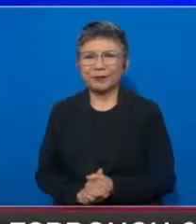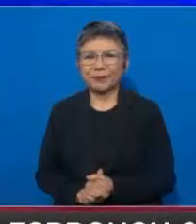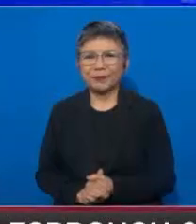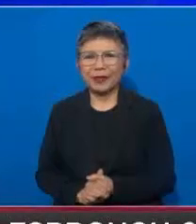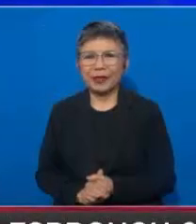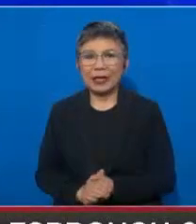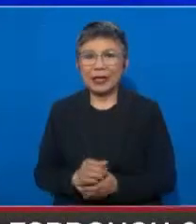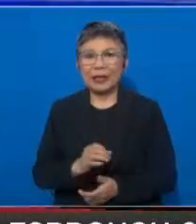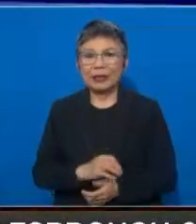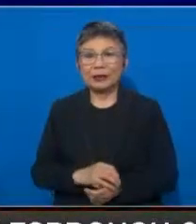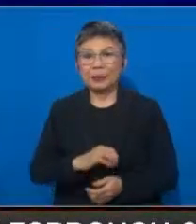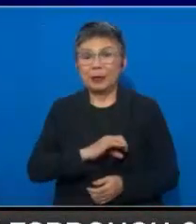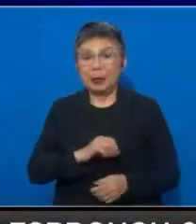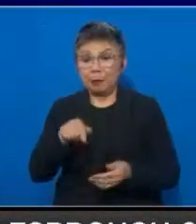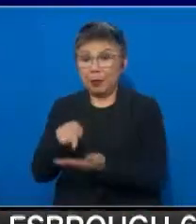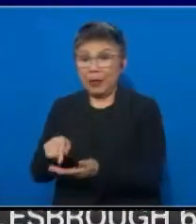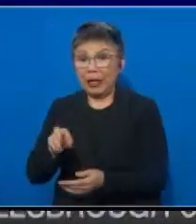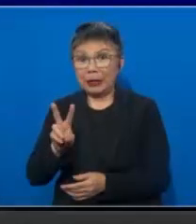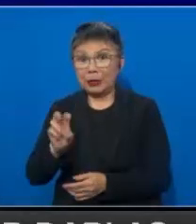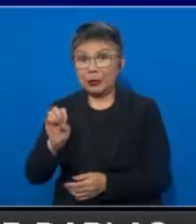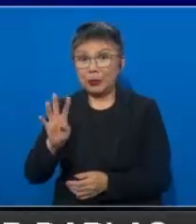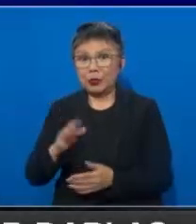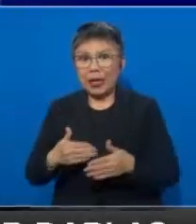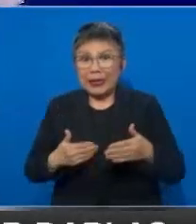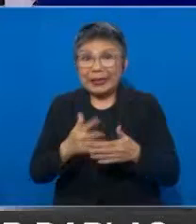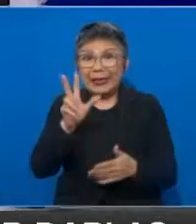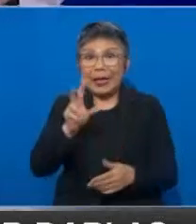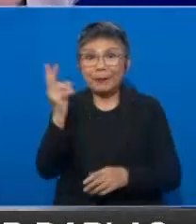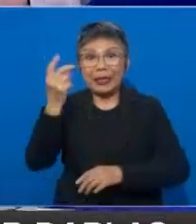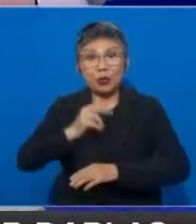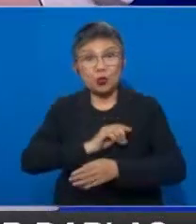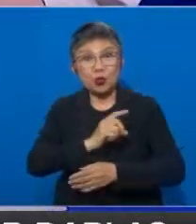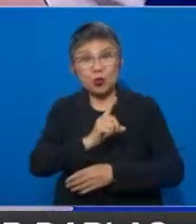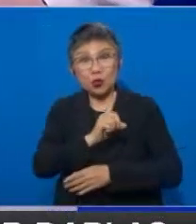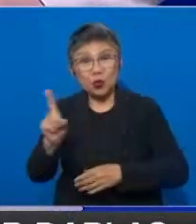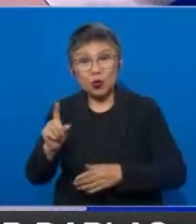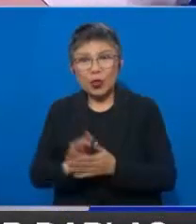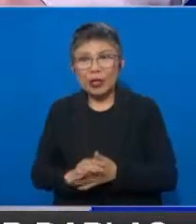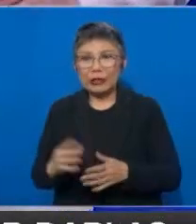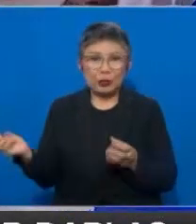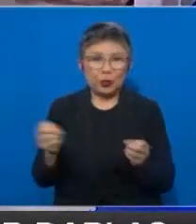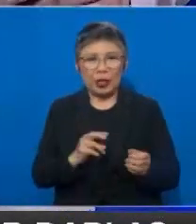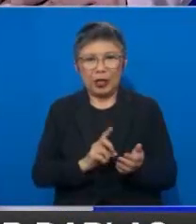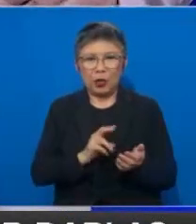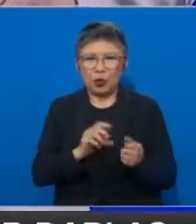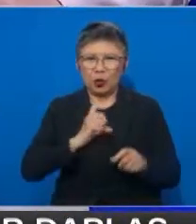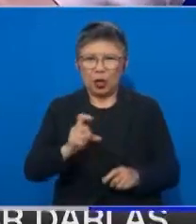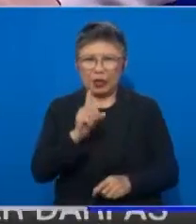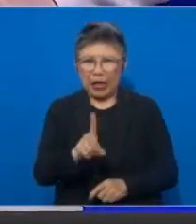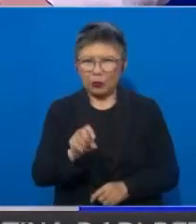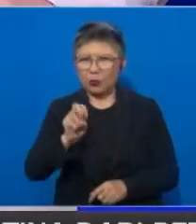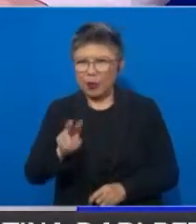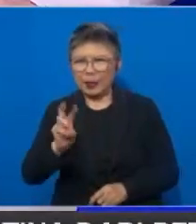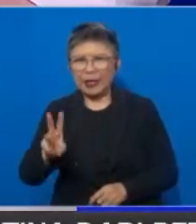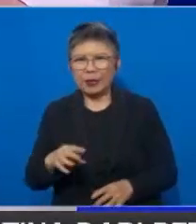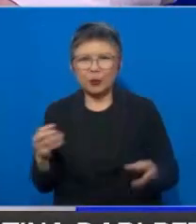Pemilihan presiden tinggal 3 pekan lagi. Manuver politik terus dilakukan oleh masing-masing kubu, termasuk saling merayu untuk membentuk koalisi baru pada putaran